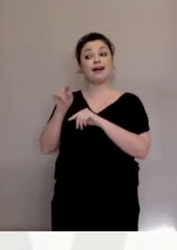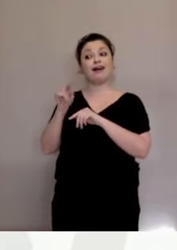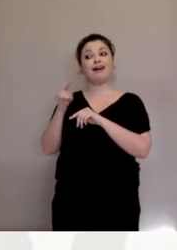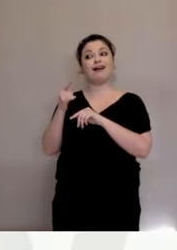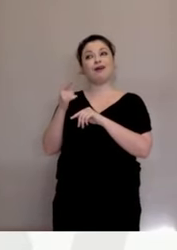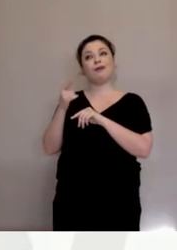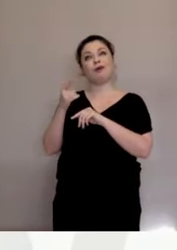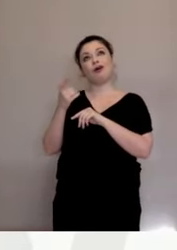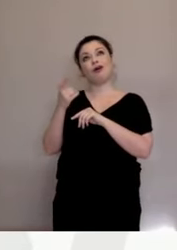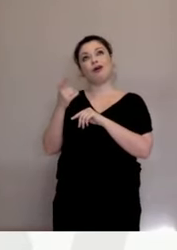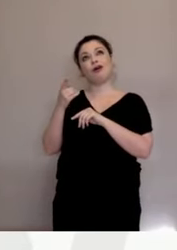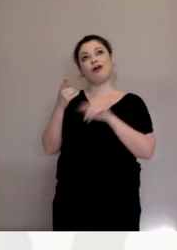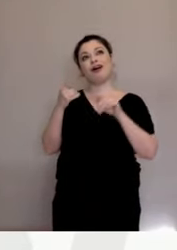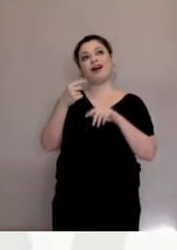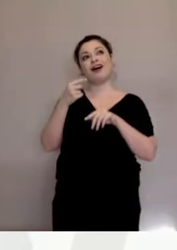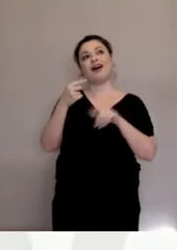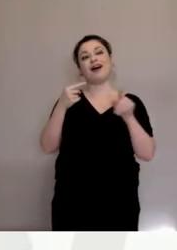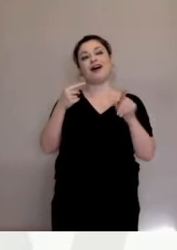una cosa